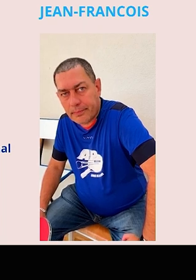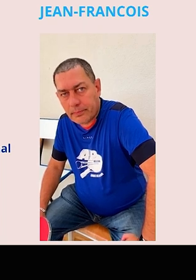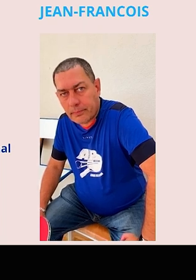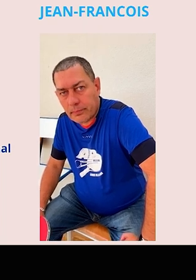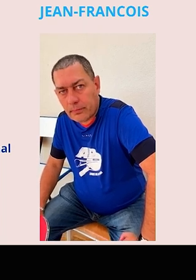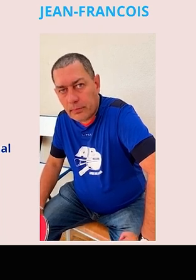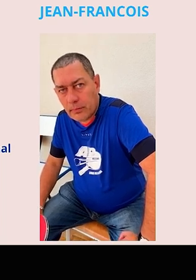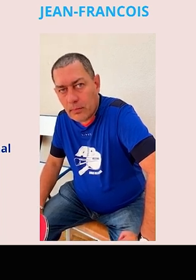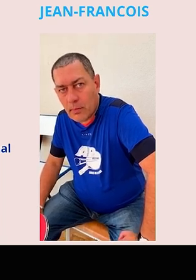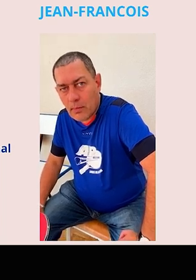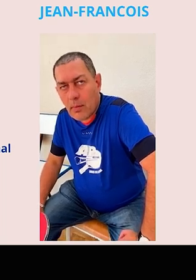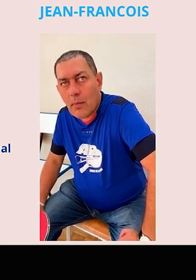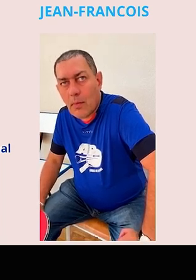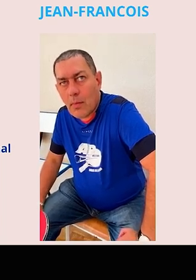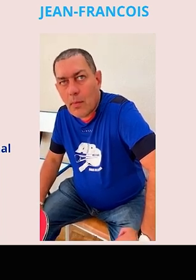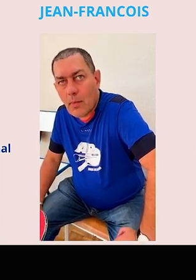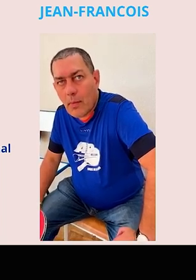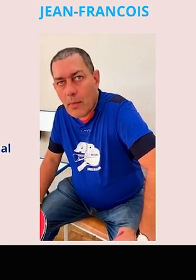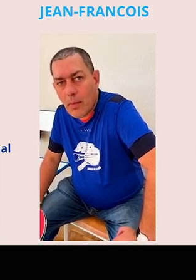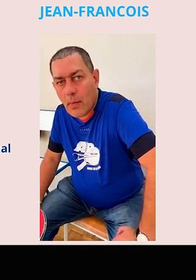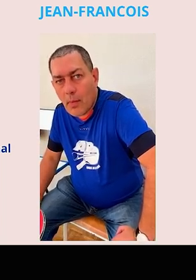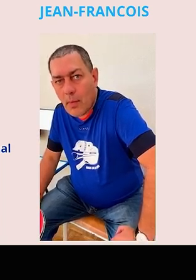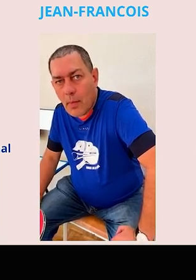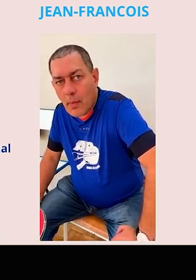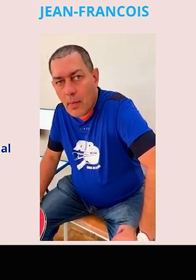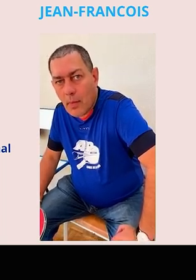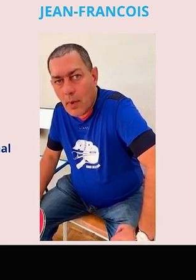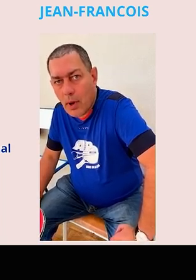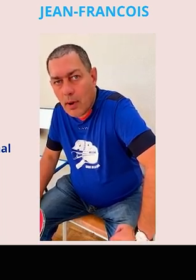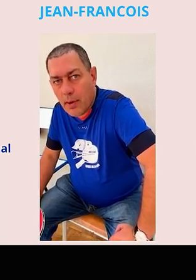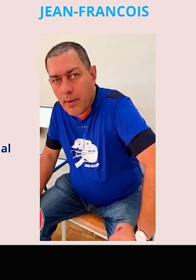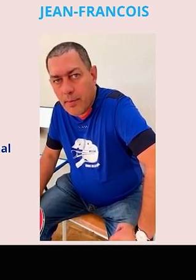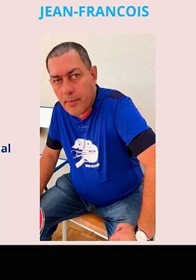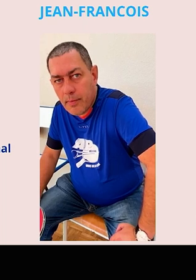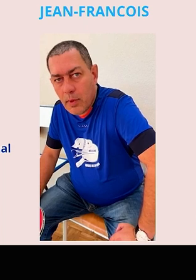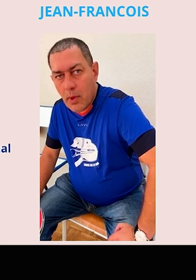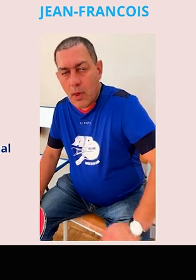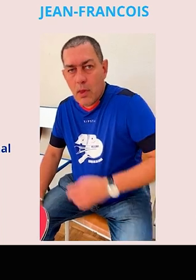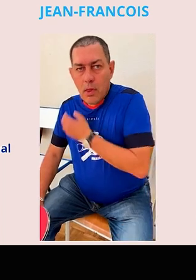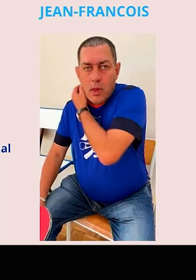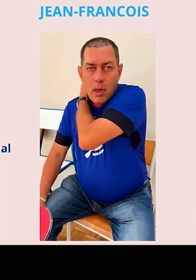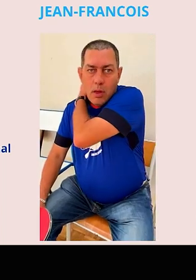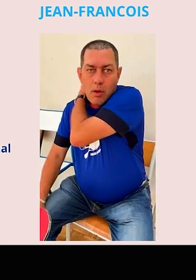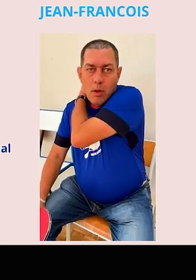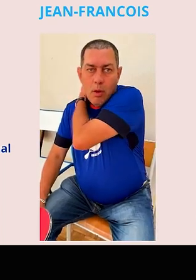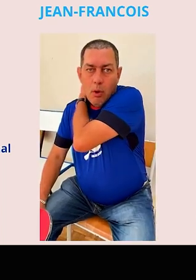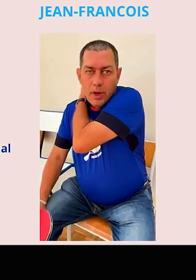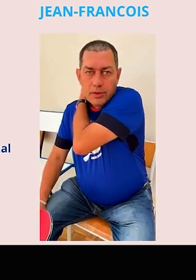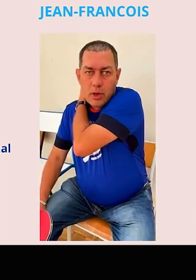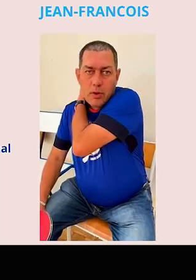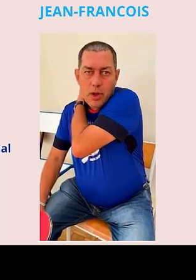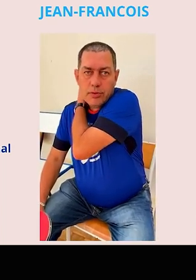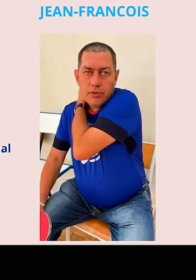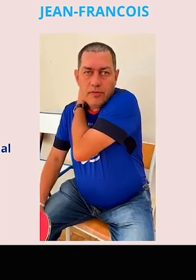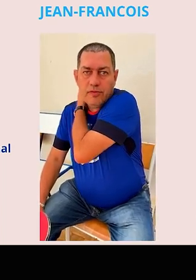Est-ce que ça t'aide à te sentir mieux, même au niveau de à gérer tes émotions, même dans la vie de tous les jours ?